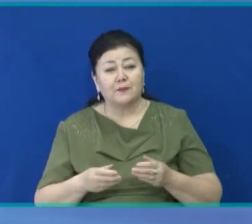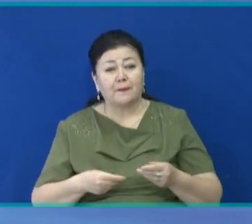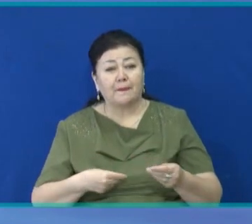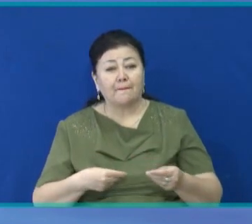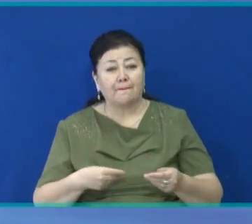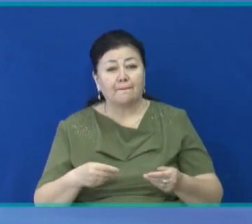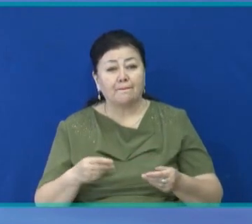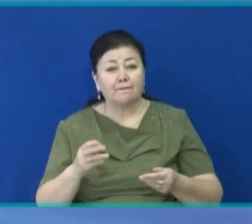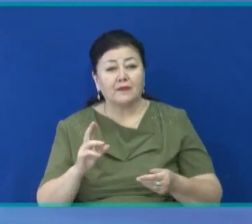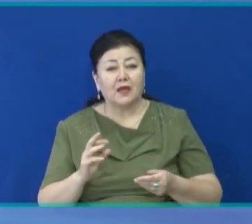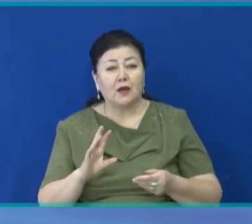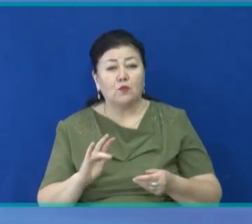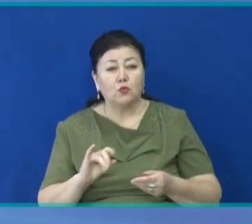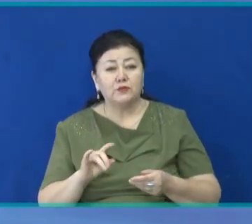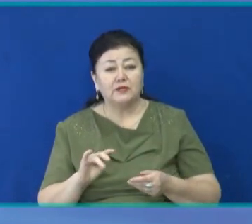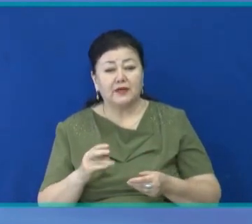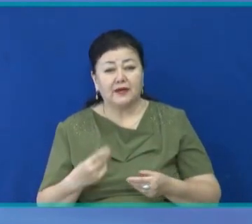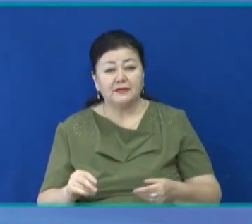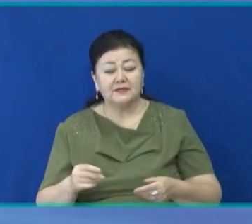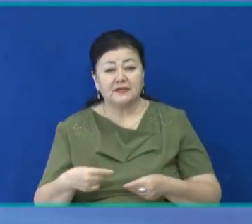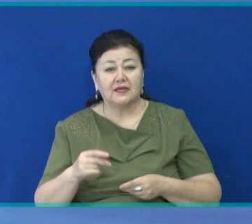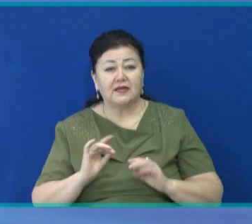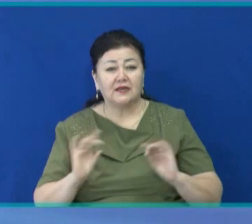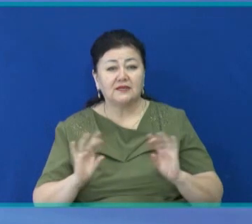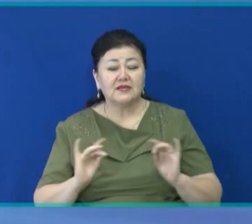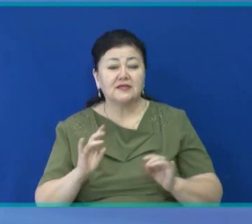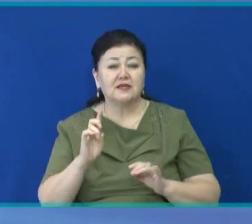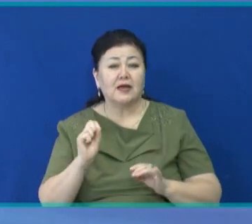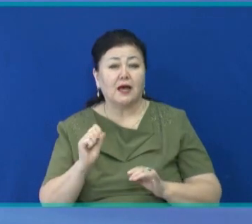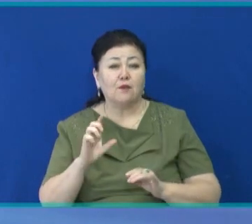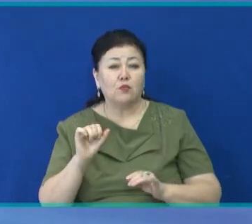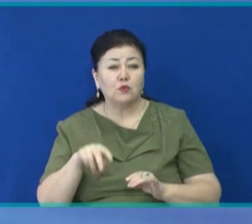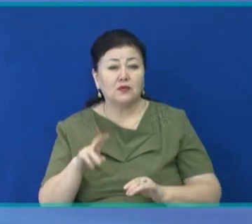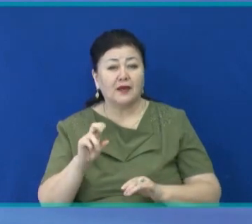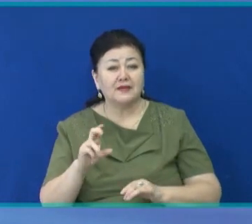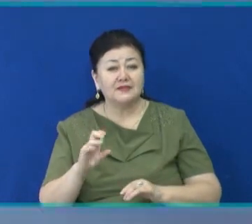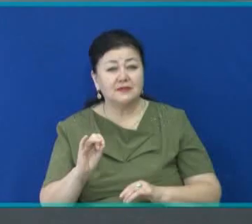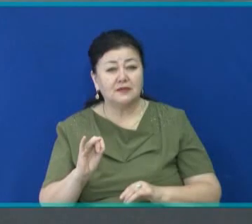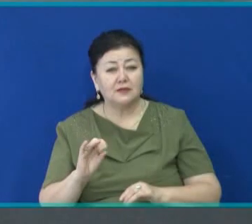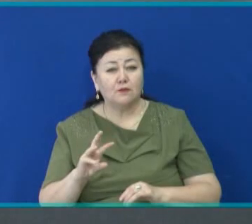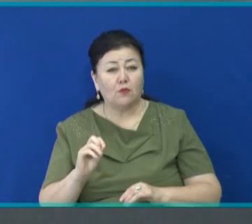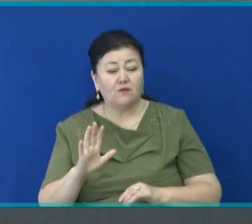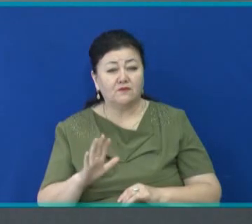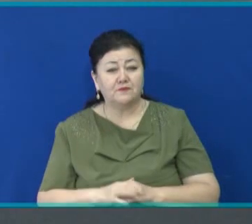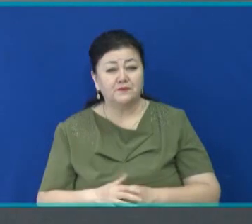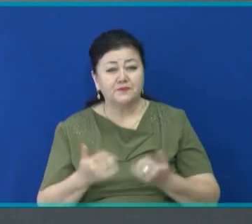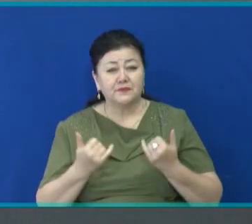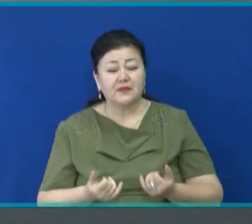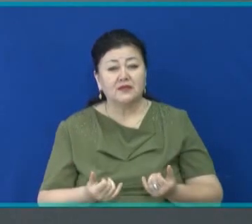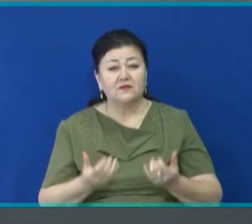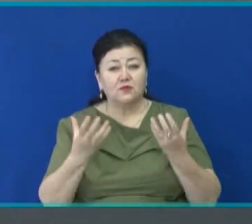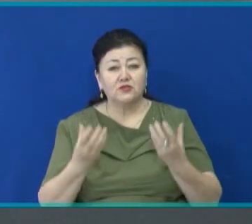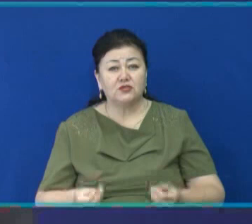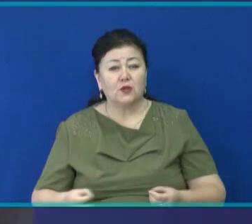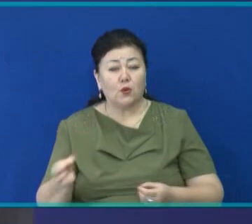управления физической культуры и спорта области Абай Ержан Абулкасимов. Подробнее в видеоматериале. На сегодняшний день в